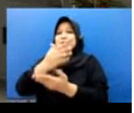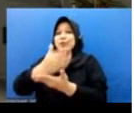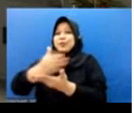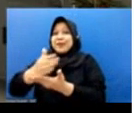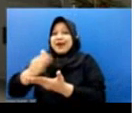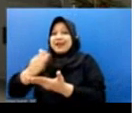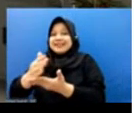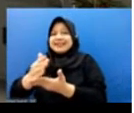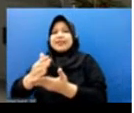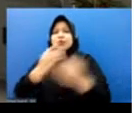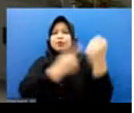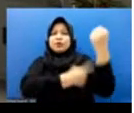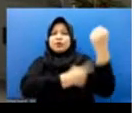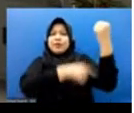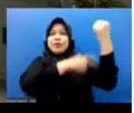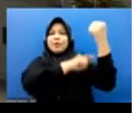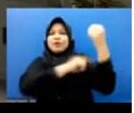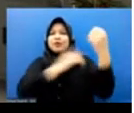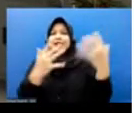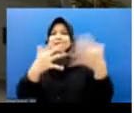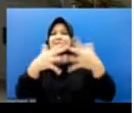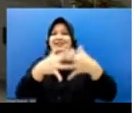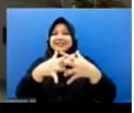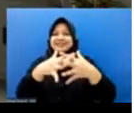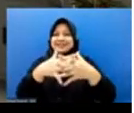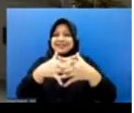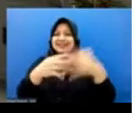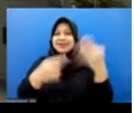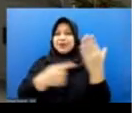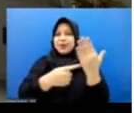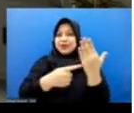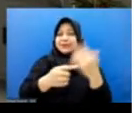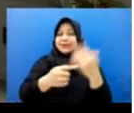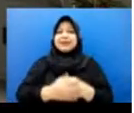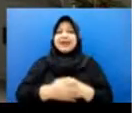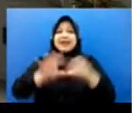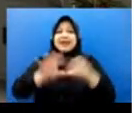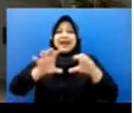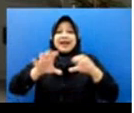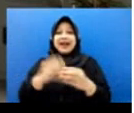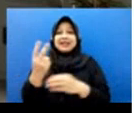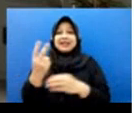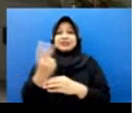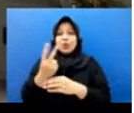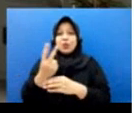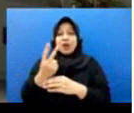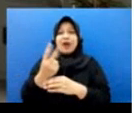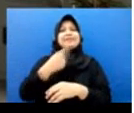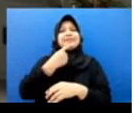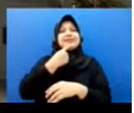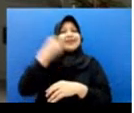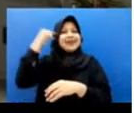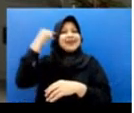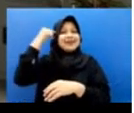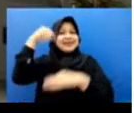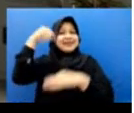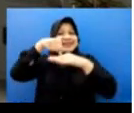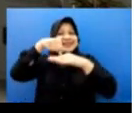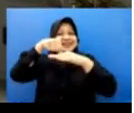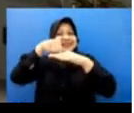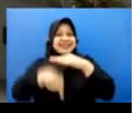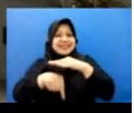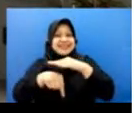non-teknis dalam adaptasi teknologi. Kelas yang kedua ini adalah critical thinking, berpikir kritis,